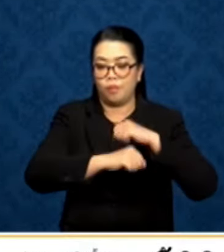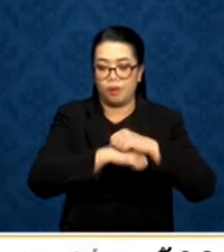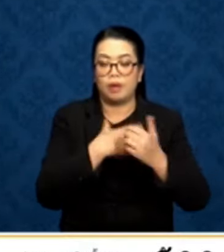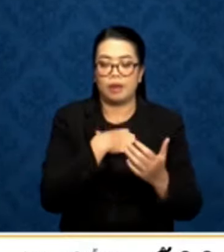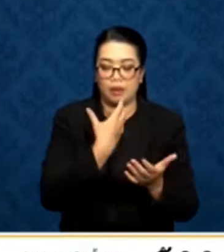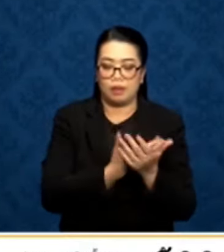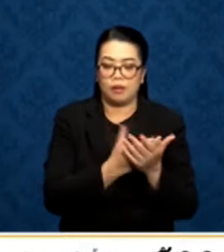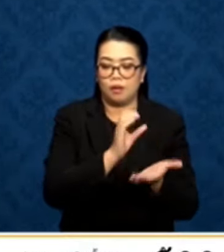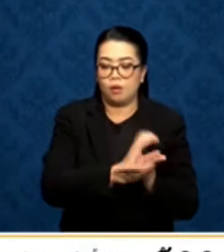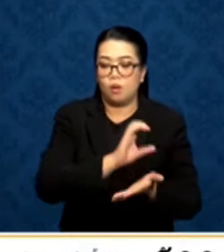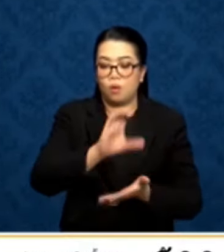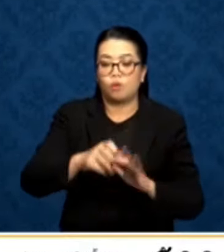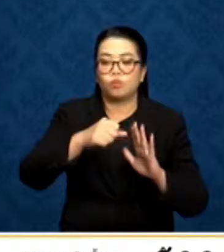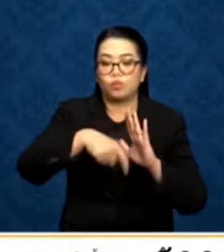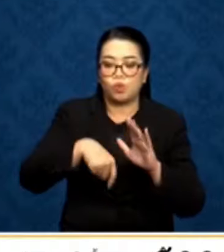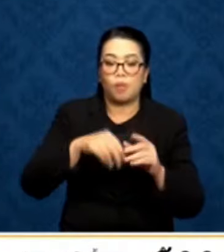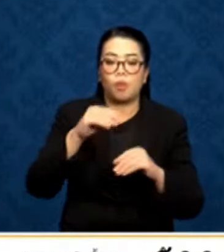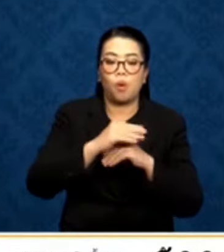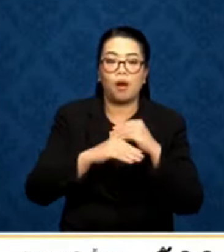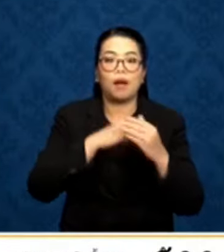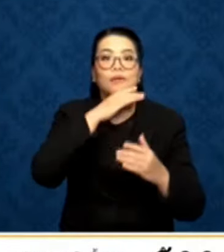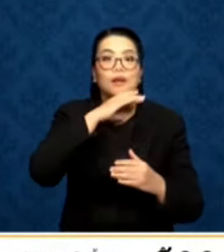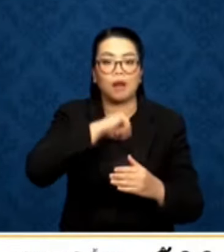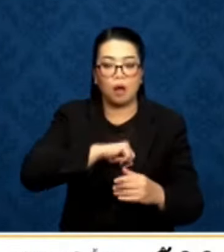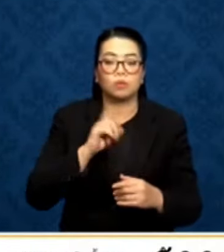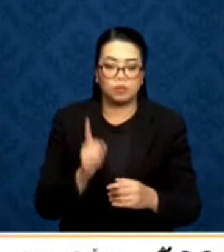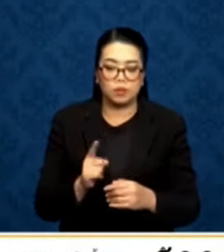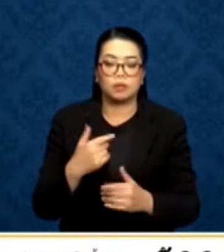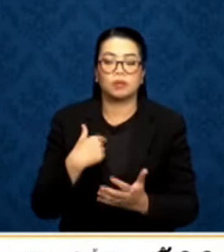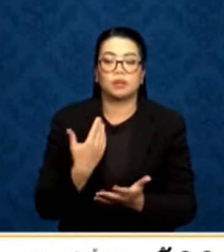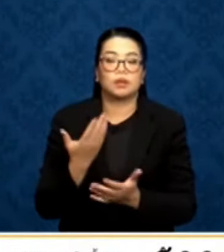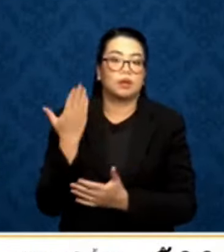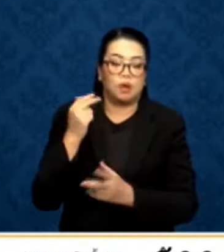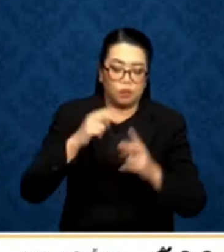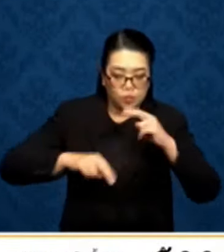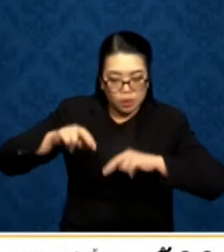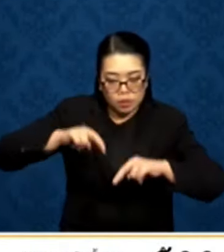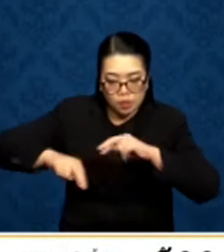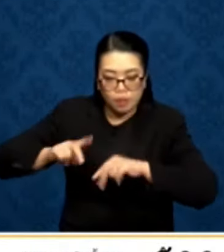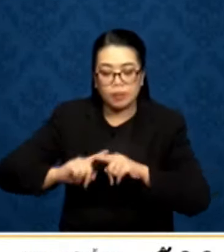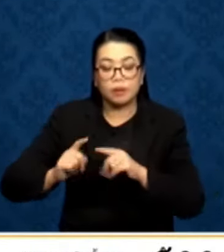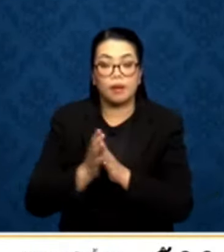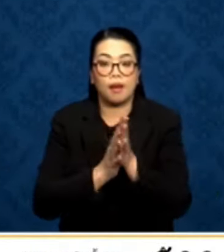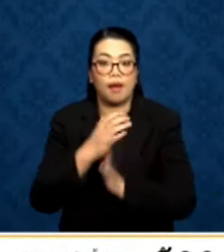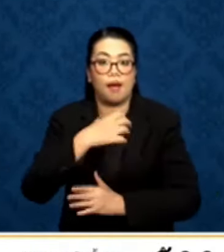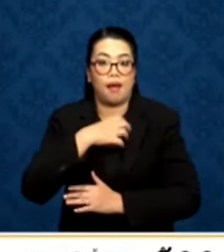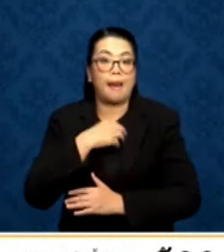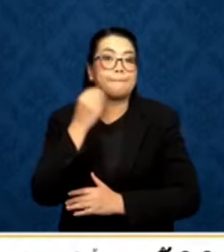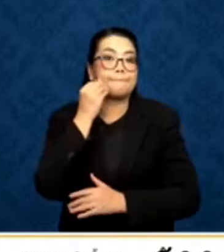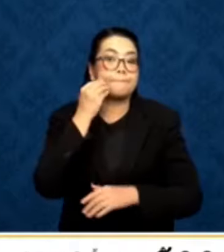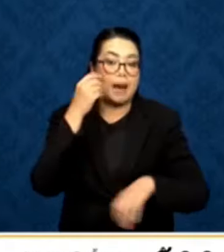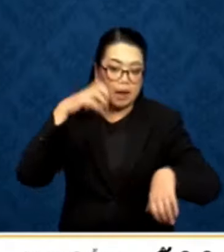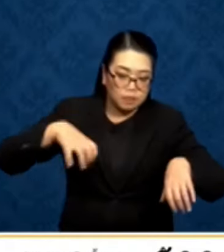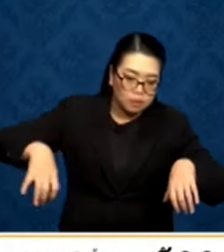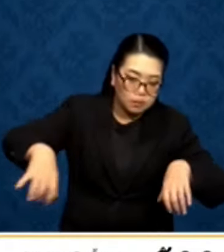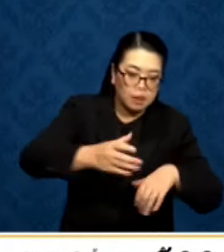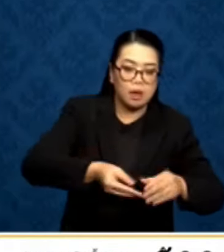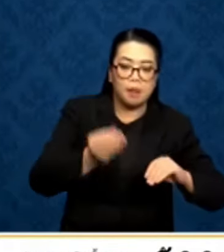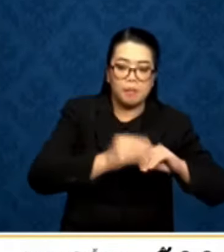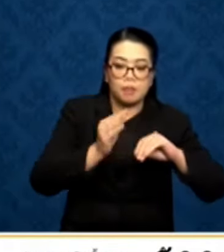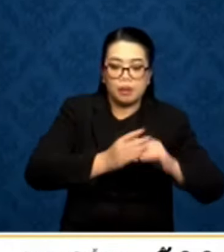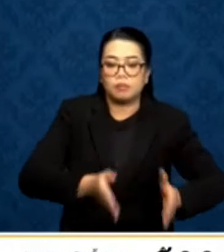เอ่อซ่อมนะครับโครงการเดิมมากกว่าต้องเรียนว่าจริงๆแล้วจากการคาดการณ์ความต้องการของที่อยู่อาศัยนะครับตั้งแต่ปี 66